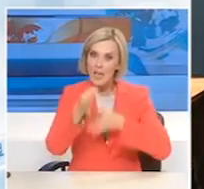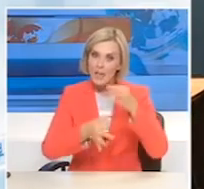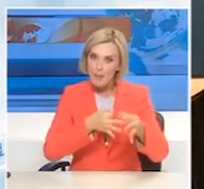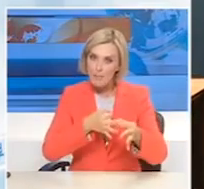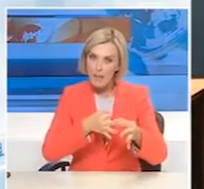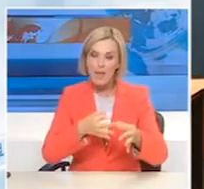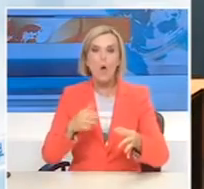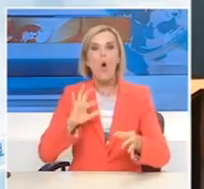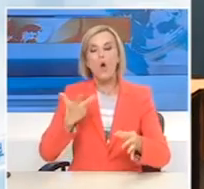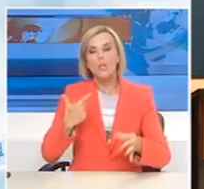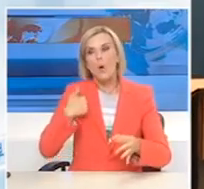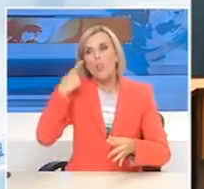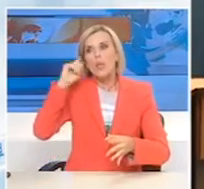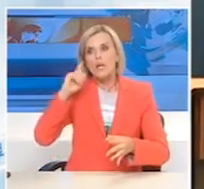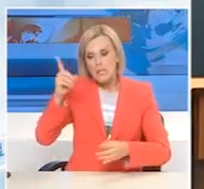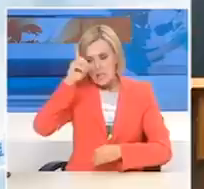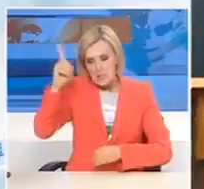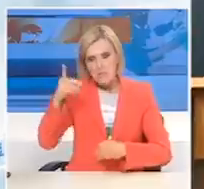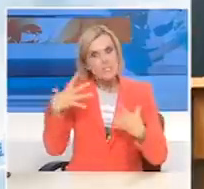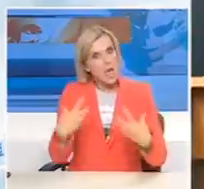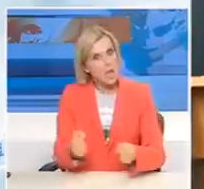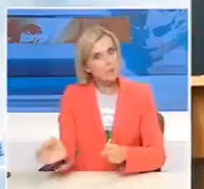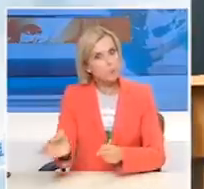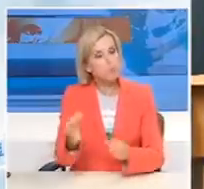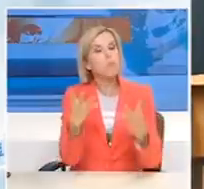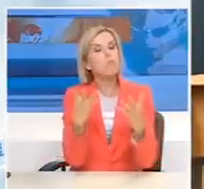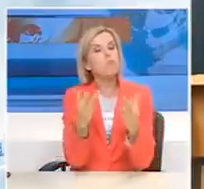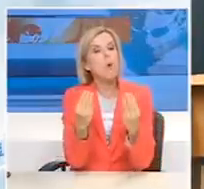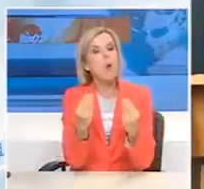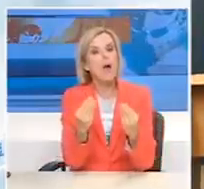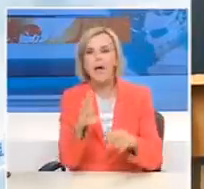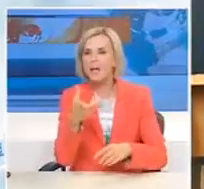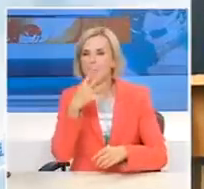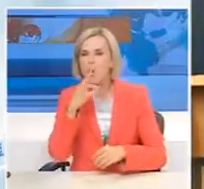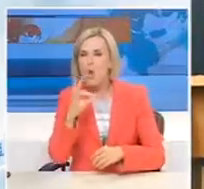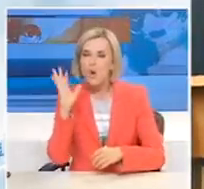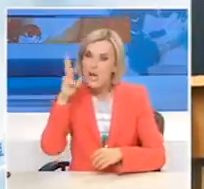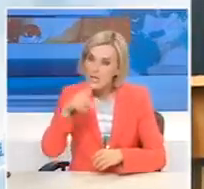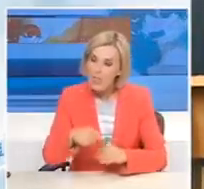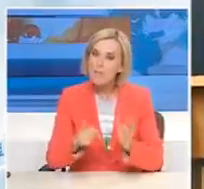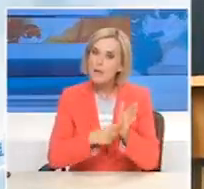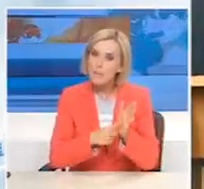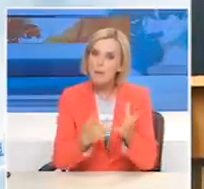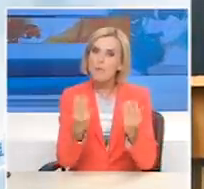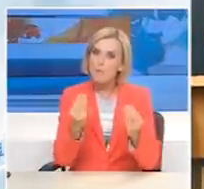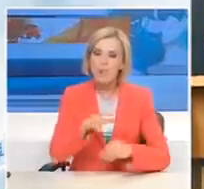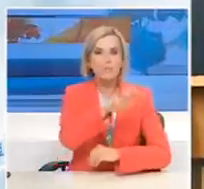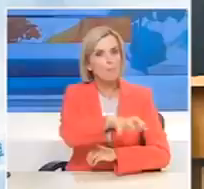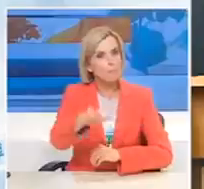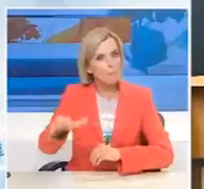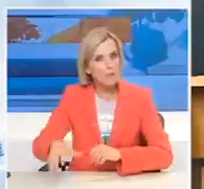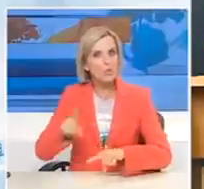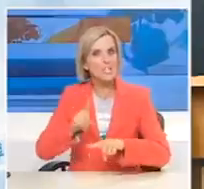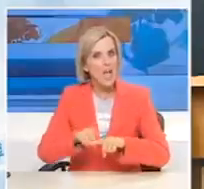ενημερώθηκε από την τηλεόραση? Για ποιο λόγο τα επιδημιολογικά στοιχεία δεν καταγράφονται λεπτομέρως καθημερινά σε ανοιχτή βάση δεδομένων